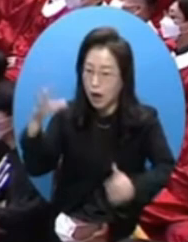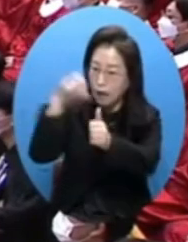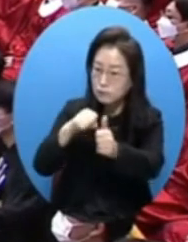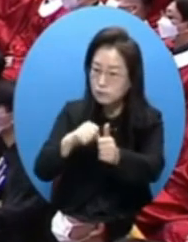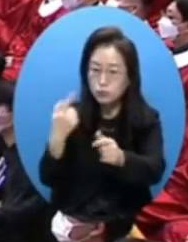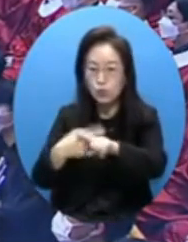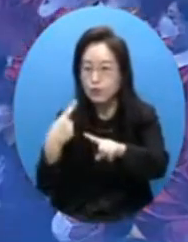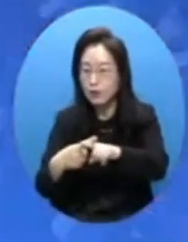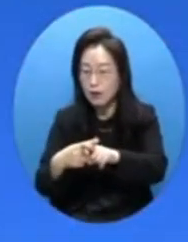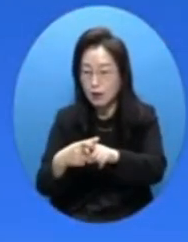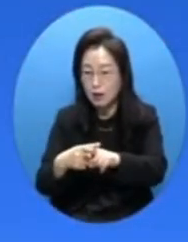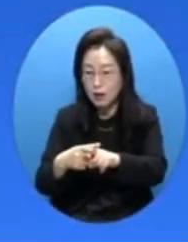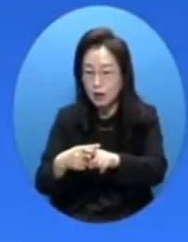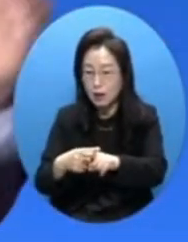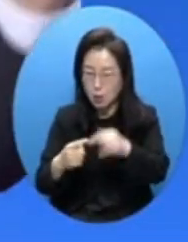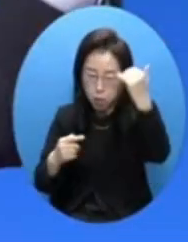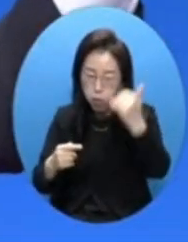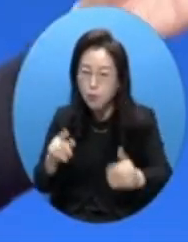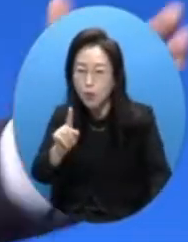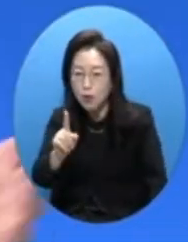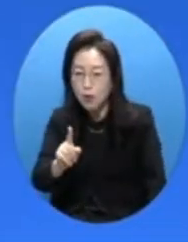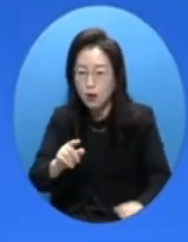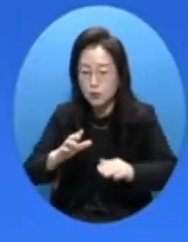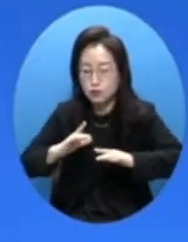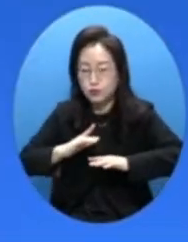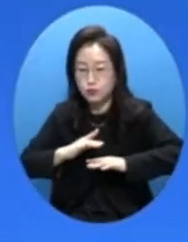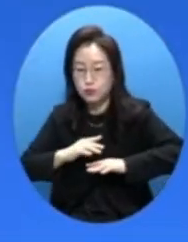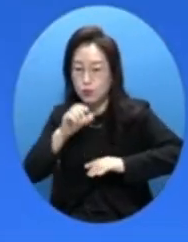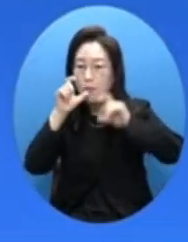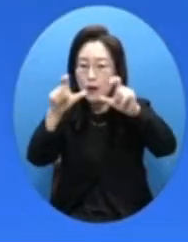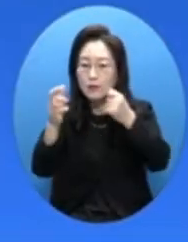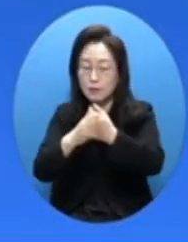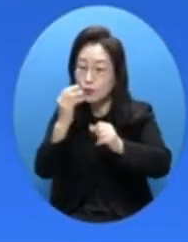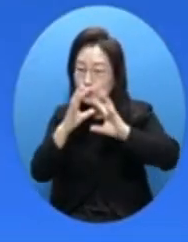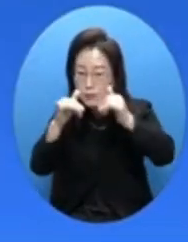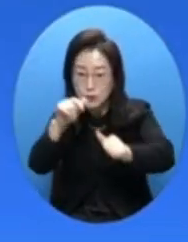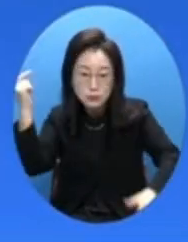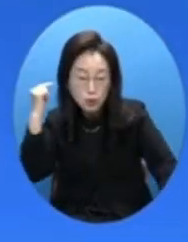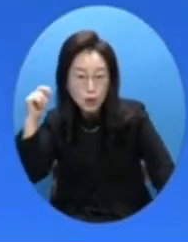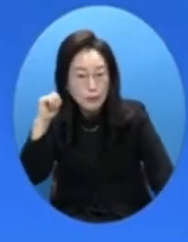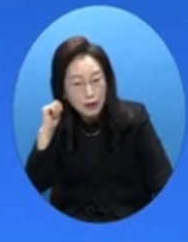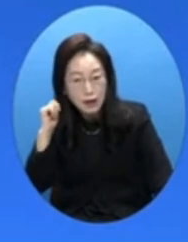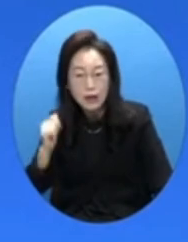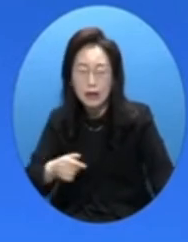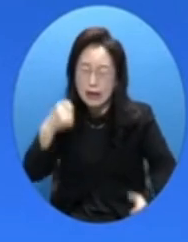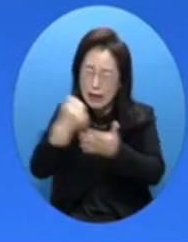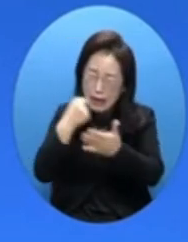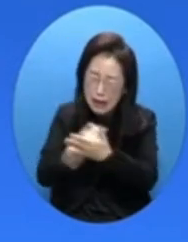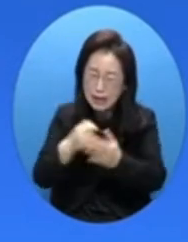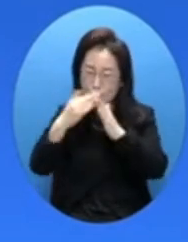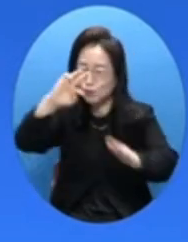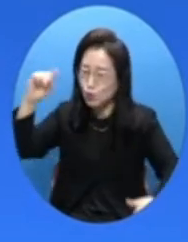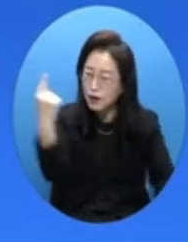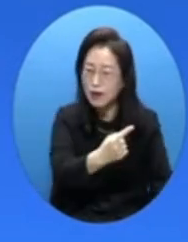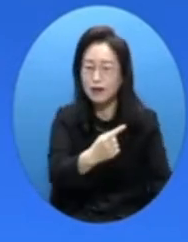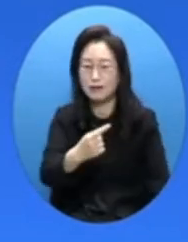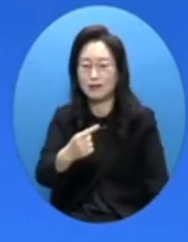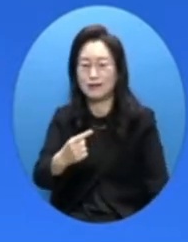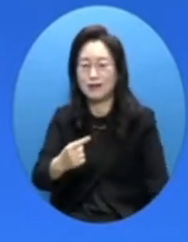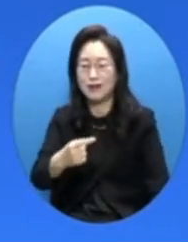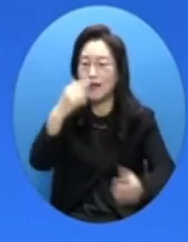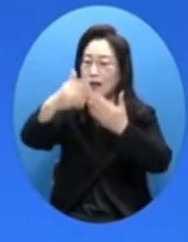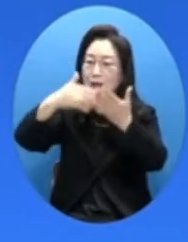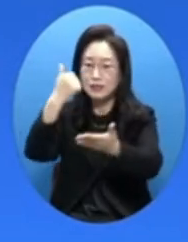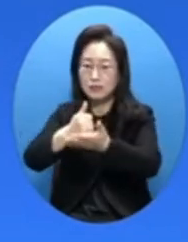같습니다. 그래서 그 두려움으로 말미암아 온 이스라엘 백성이 통곡을 하고 거기서 우리가 애굽으로 돌아가자. 그래서